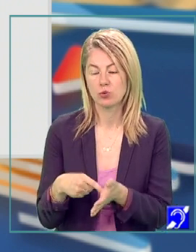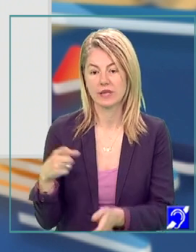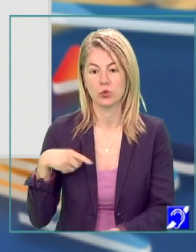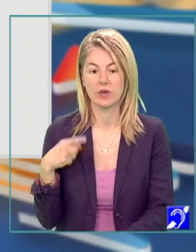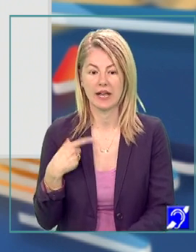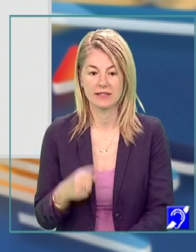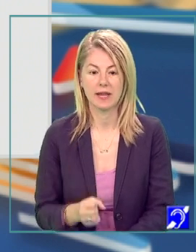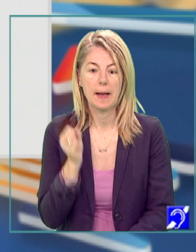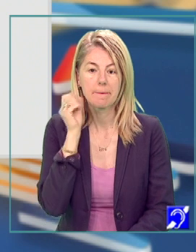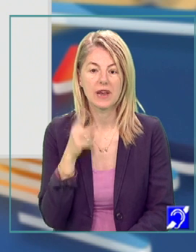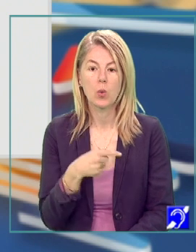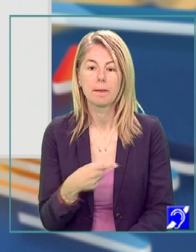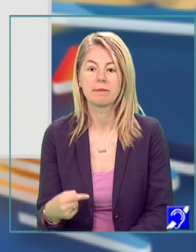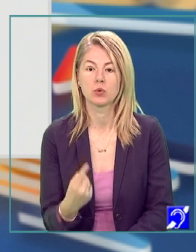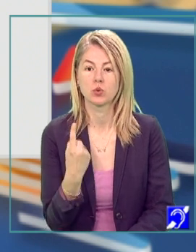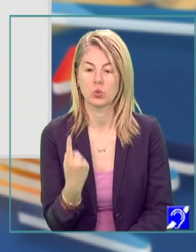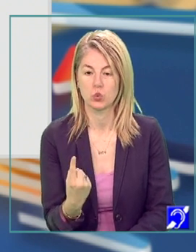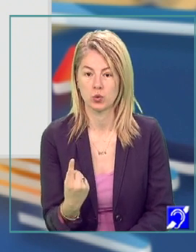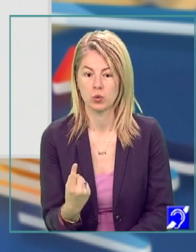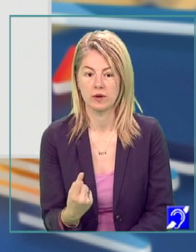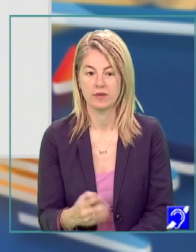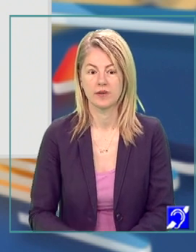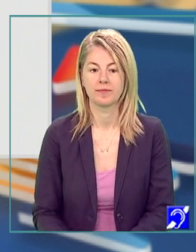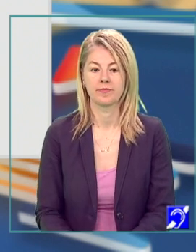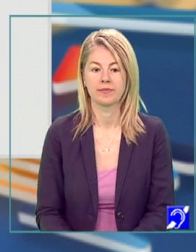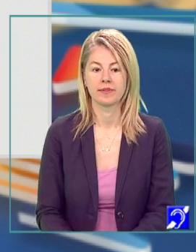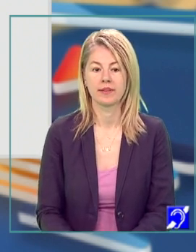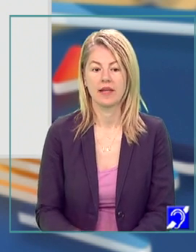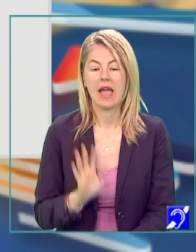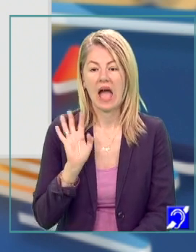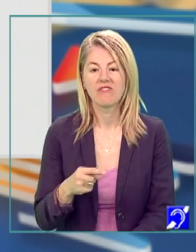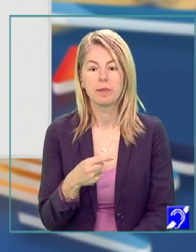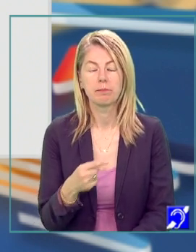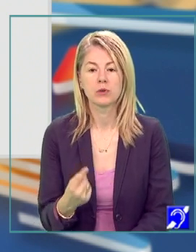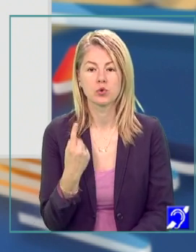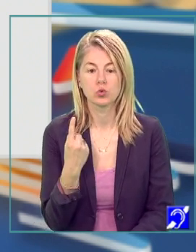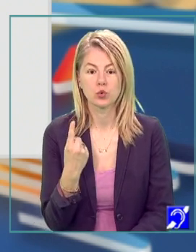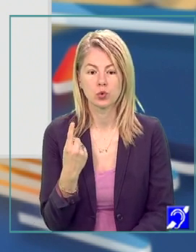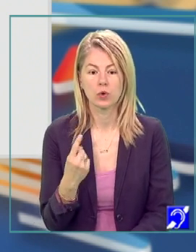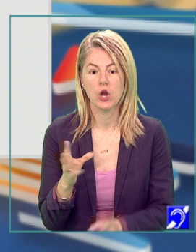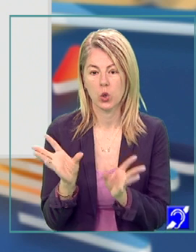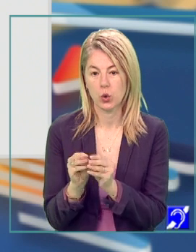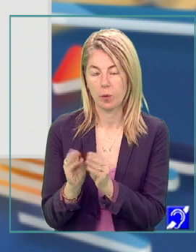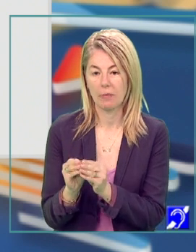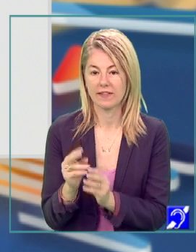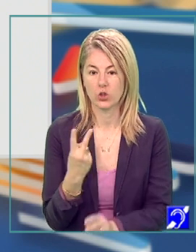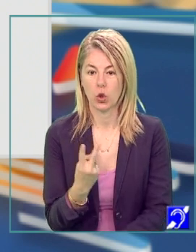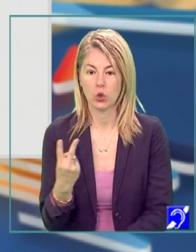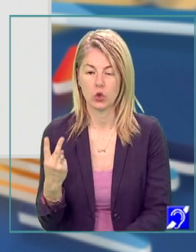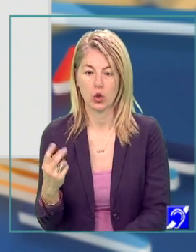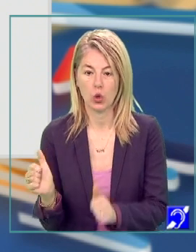este mereu minus 1. Avem minus 1 de, le-am grupat câte doi, aici